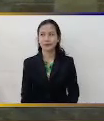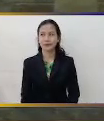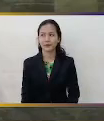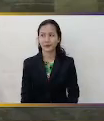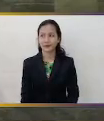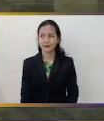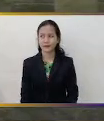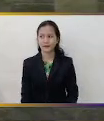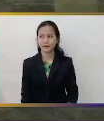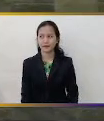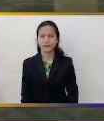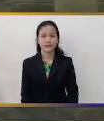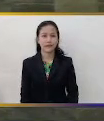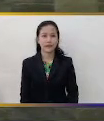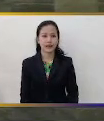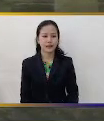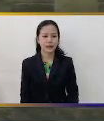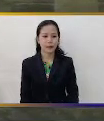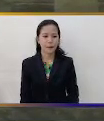Di ba?